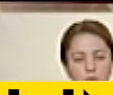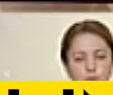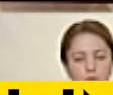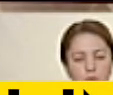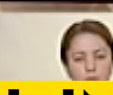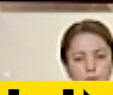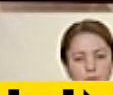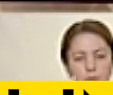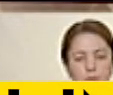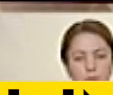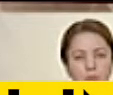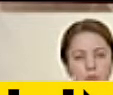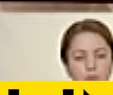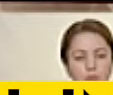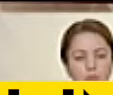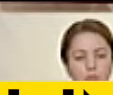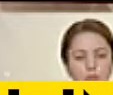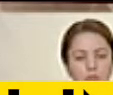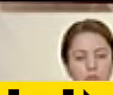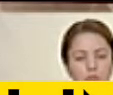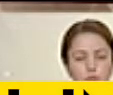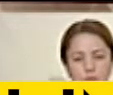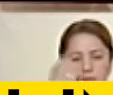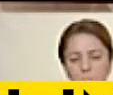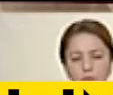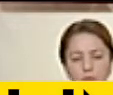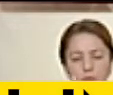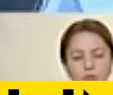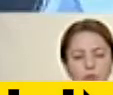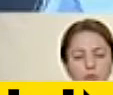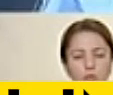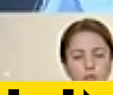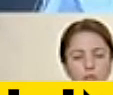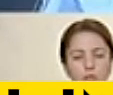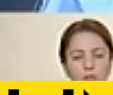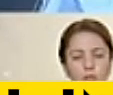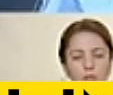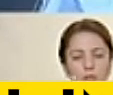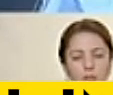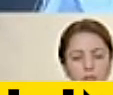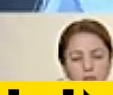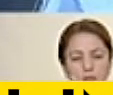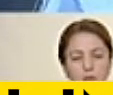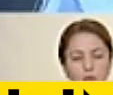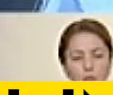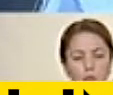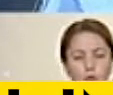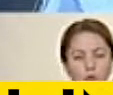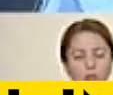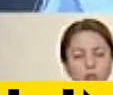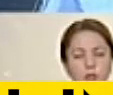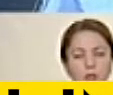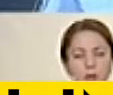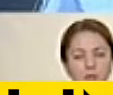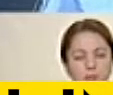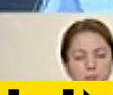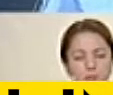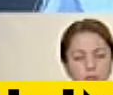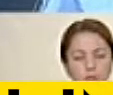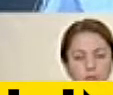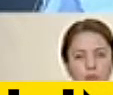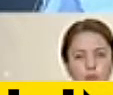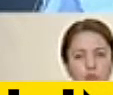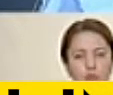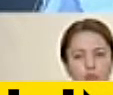biri bu 1959-yilda qurilgan Toshkent Angren Qo'qon avtomobil yo'li bo'lib, uning uzunligi 248 kilometrni tashkil